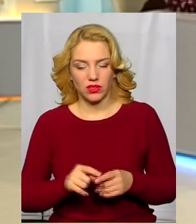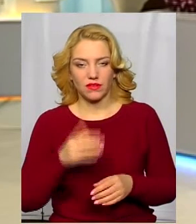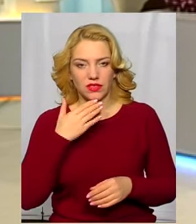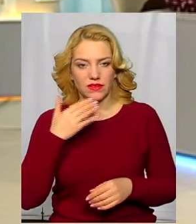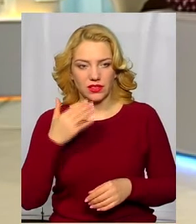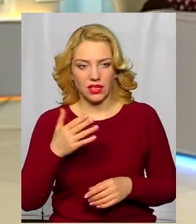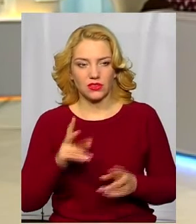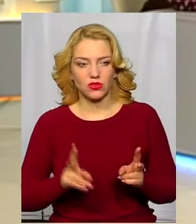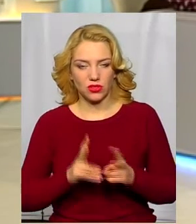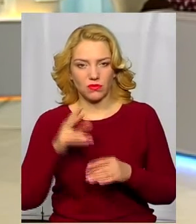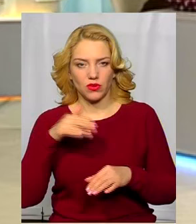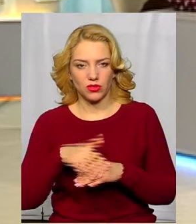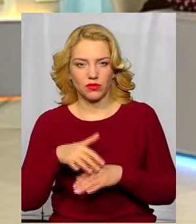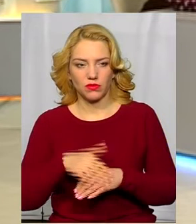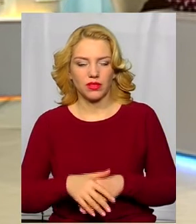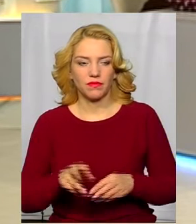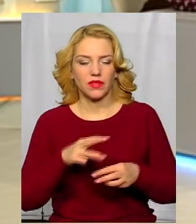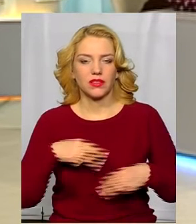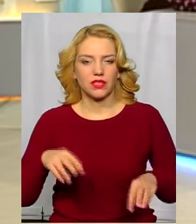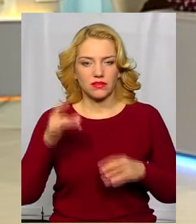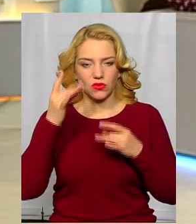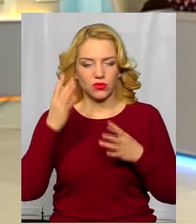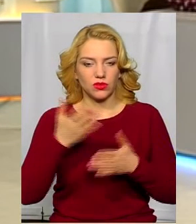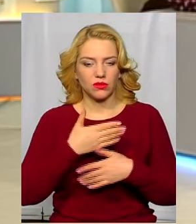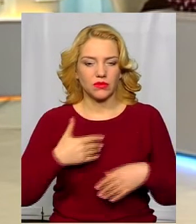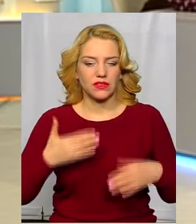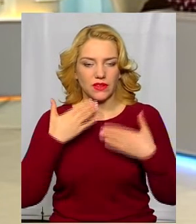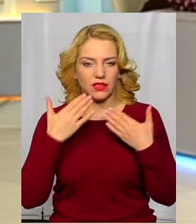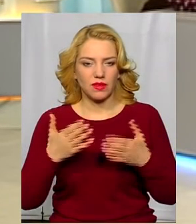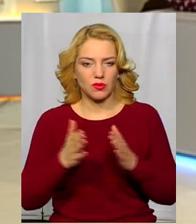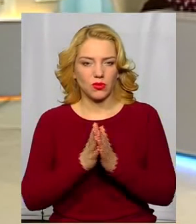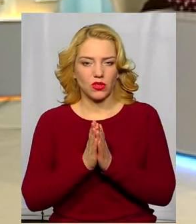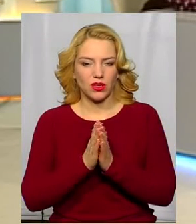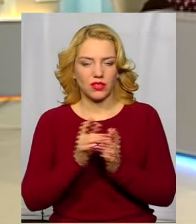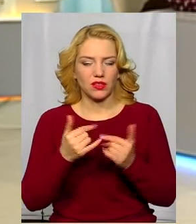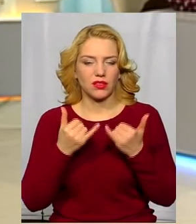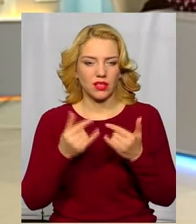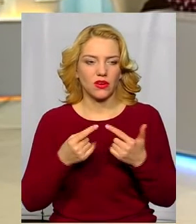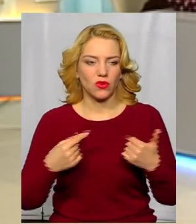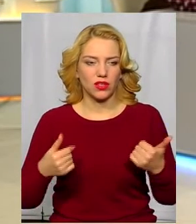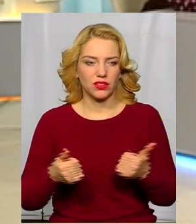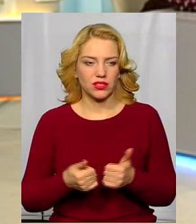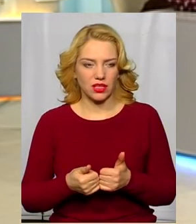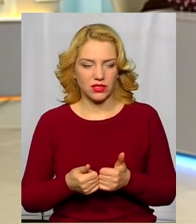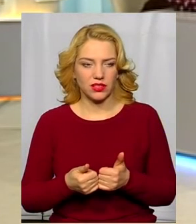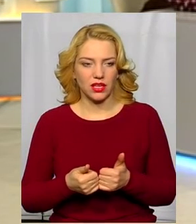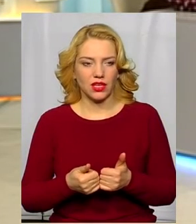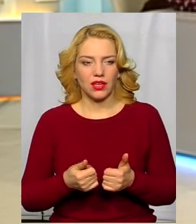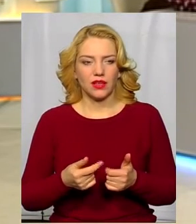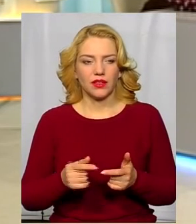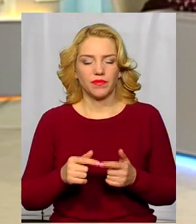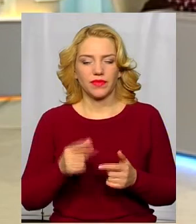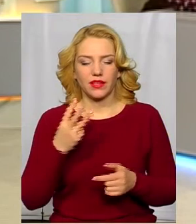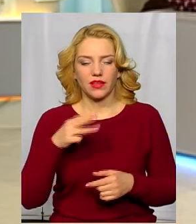звертаєтесь? Зустрічаєте порозуміння? Звичайно, всегда до Міністерства культури ми звертаємося з проханням для організації кінцевої вже акції 3